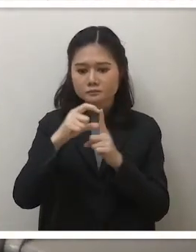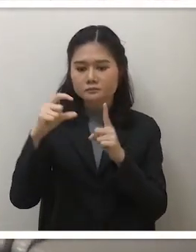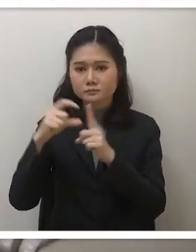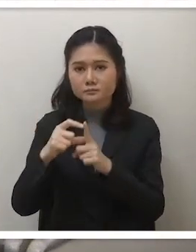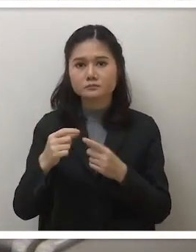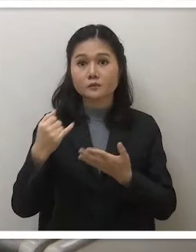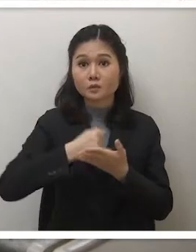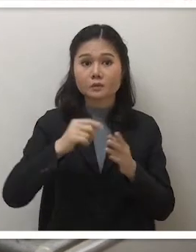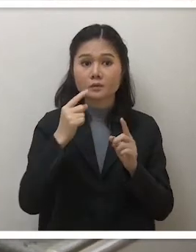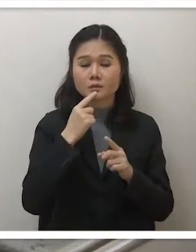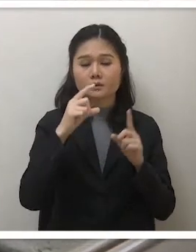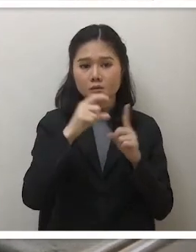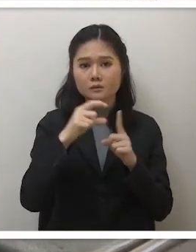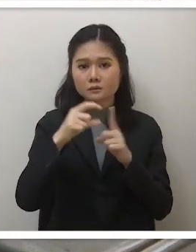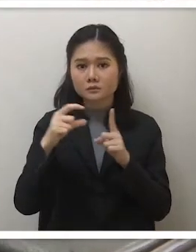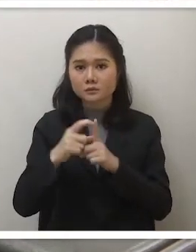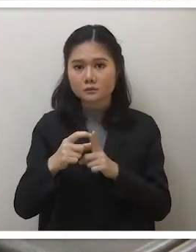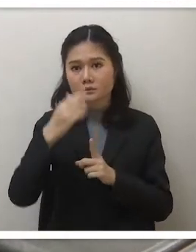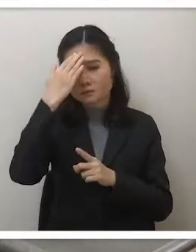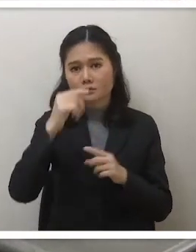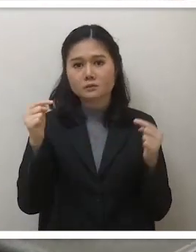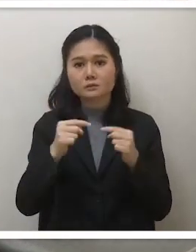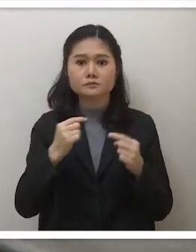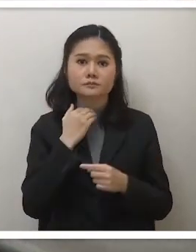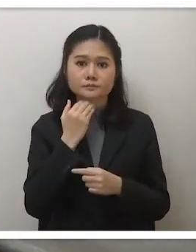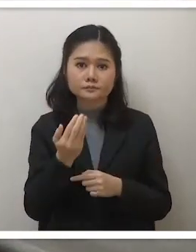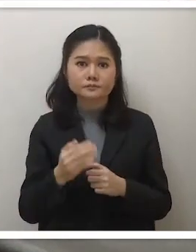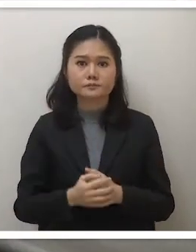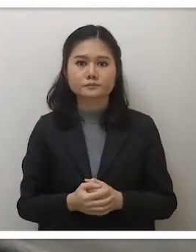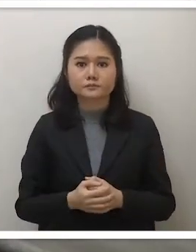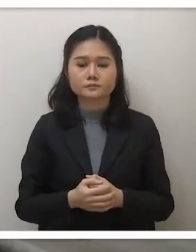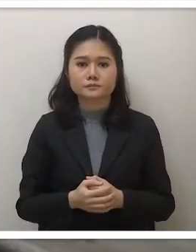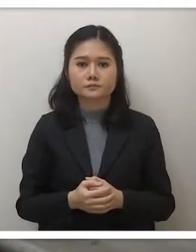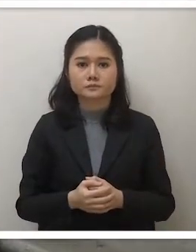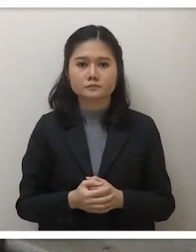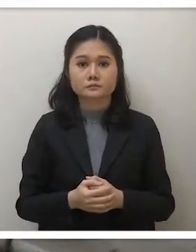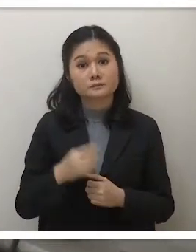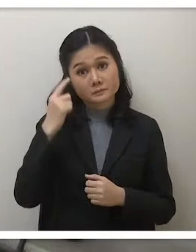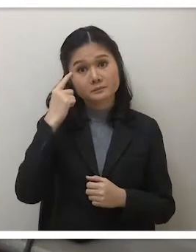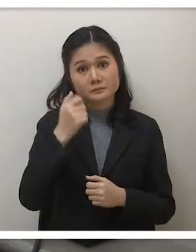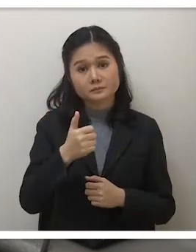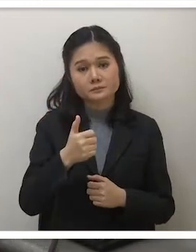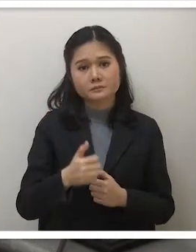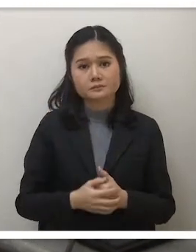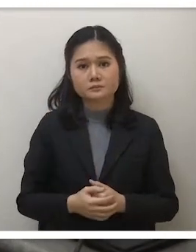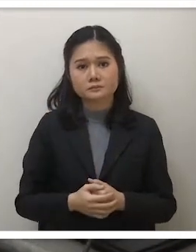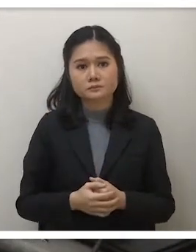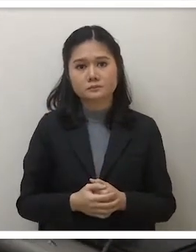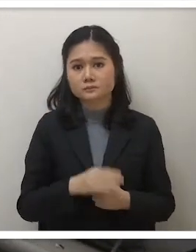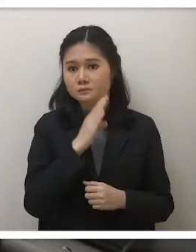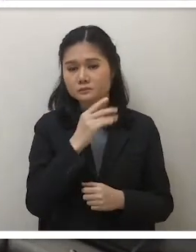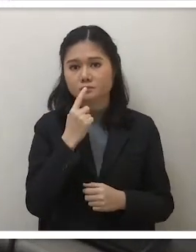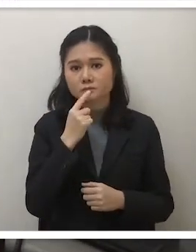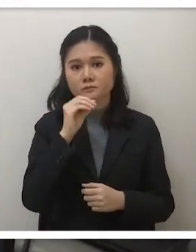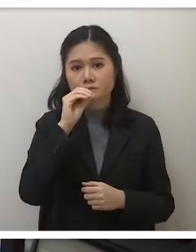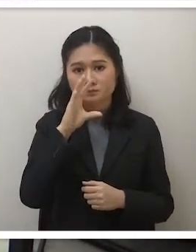ครับวาดปากทีละคำทีละคำเพื่อให้ตรงกับเสียงพอนึกออกไหมครับเวลาป